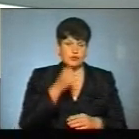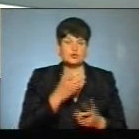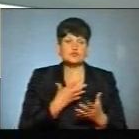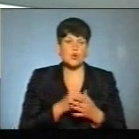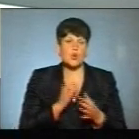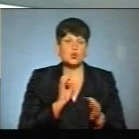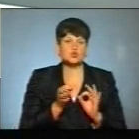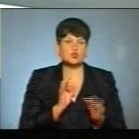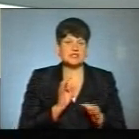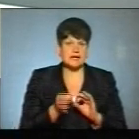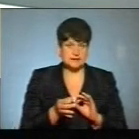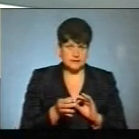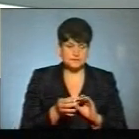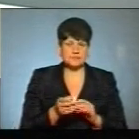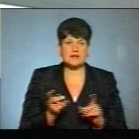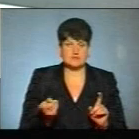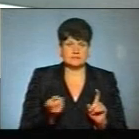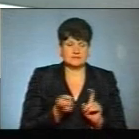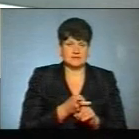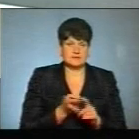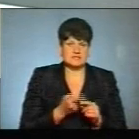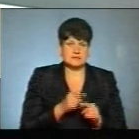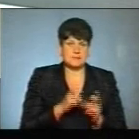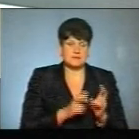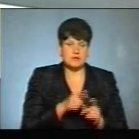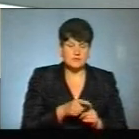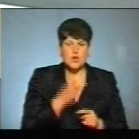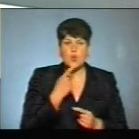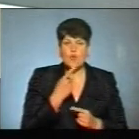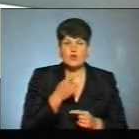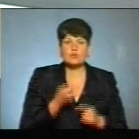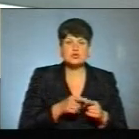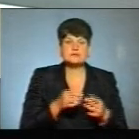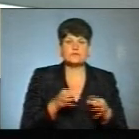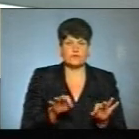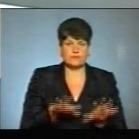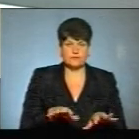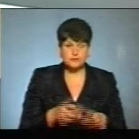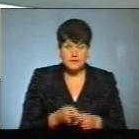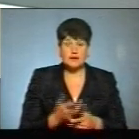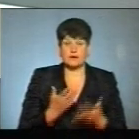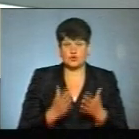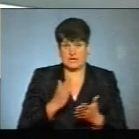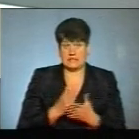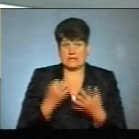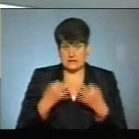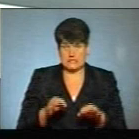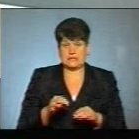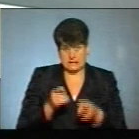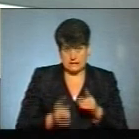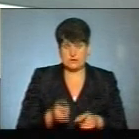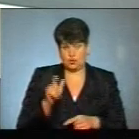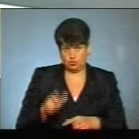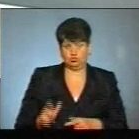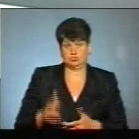консультанта, роботодавця, який закріплений за даним підприємством, він говорить про цю вакансію. Якщо є дійсно люди такі,